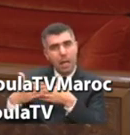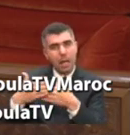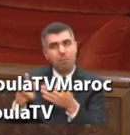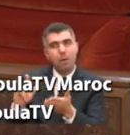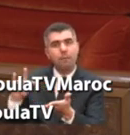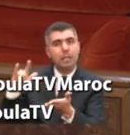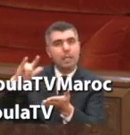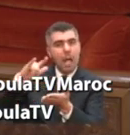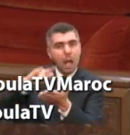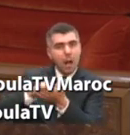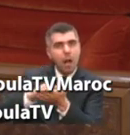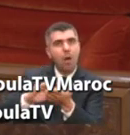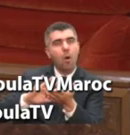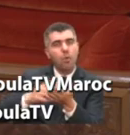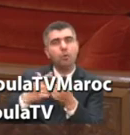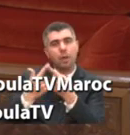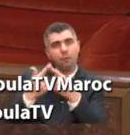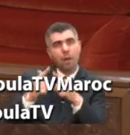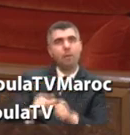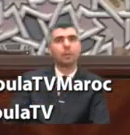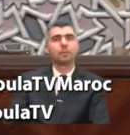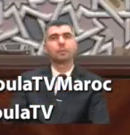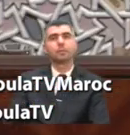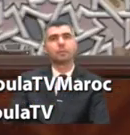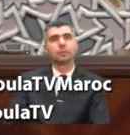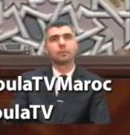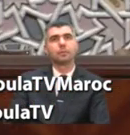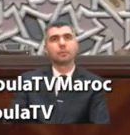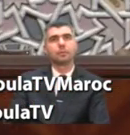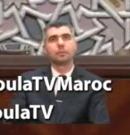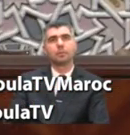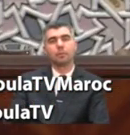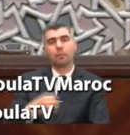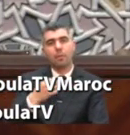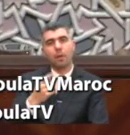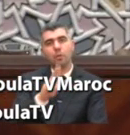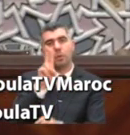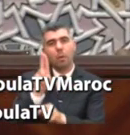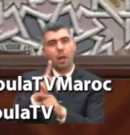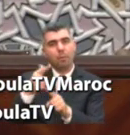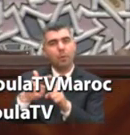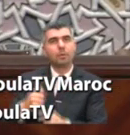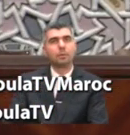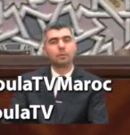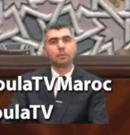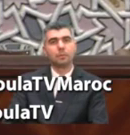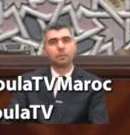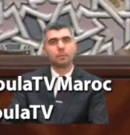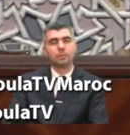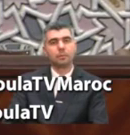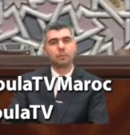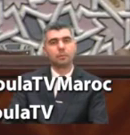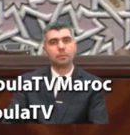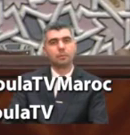الملكية للنقل إلى غير ذلك. شكرا. تعقيب الفريق، تفضلوا السيد النائب المحترم.